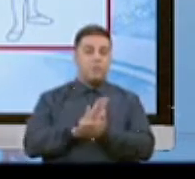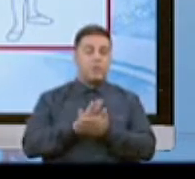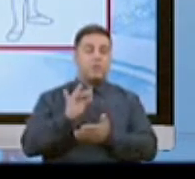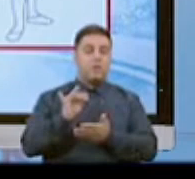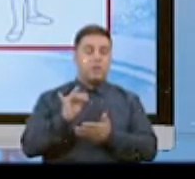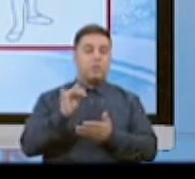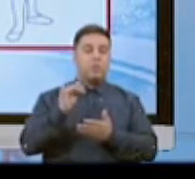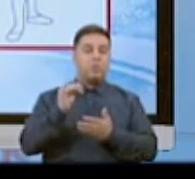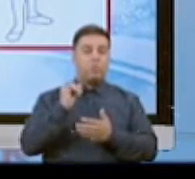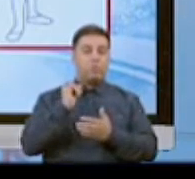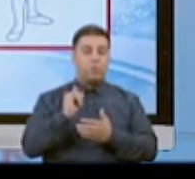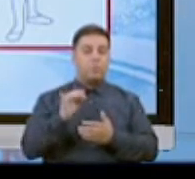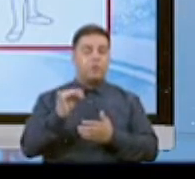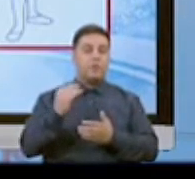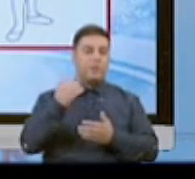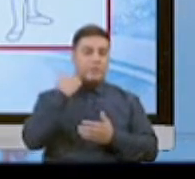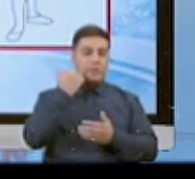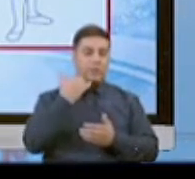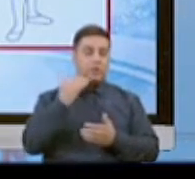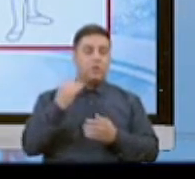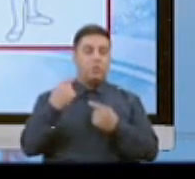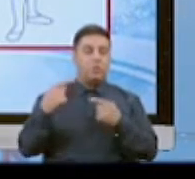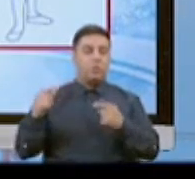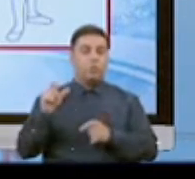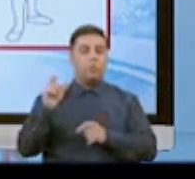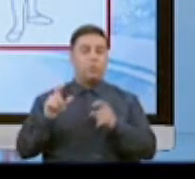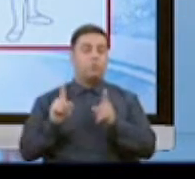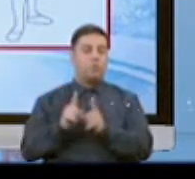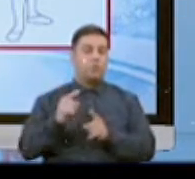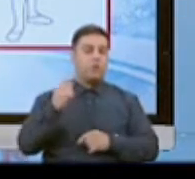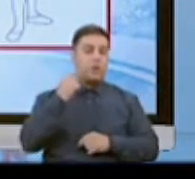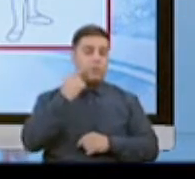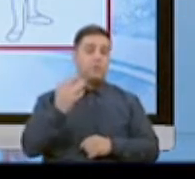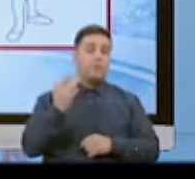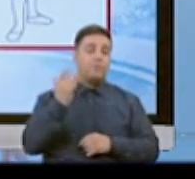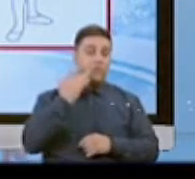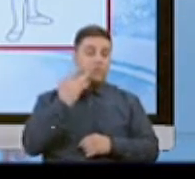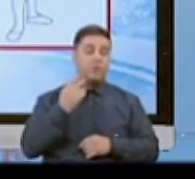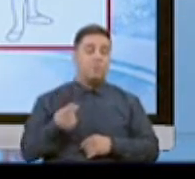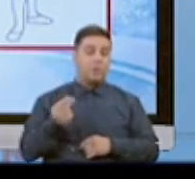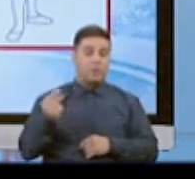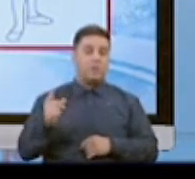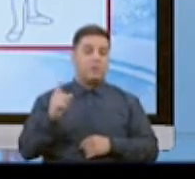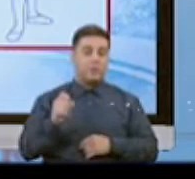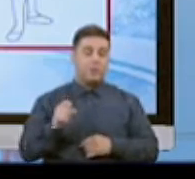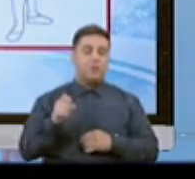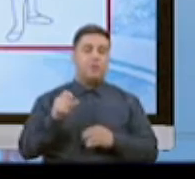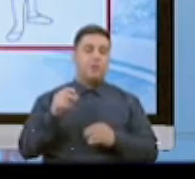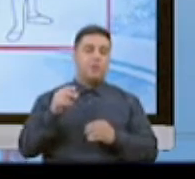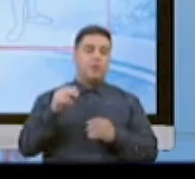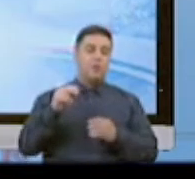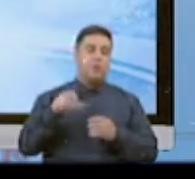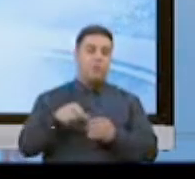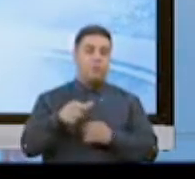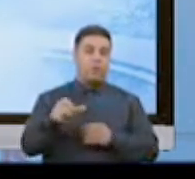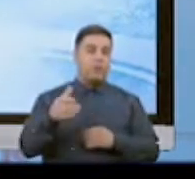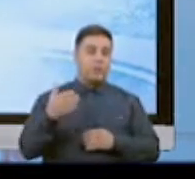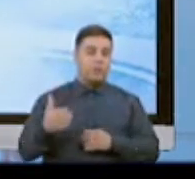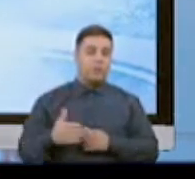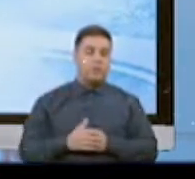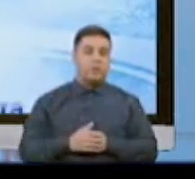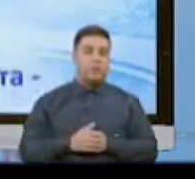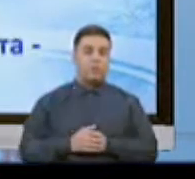стыдно, да и другим пассажирам обидно. Ребятки, всегда платите за проезд.